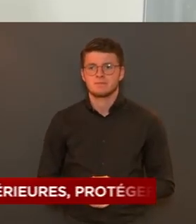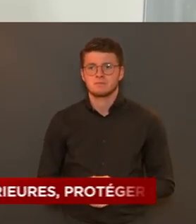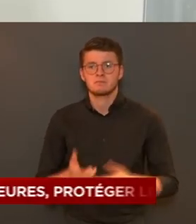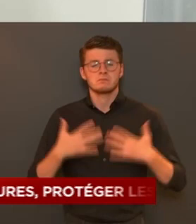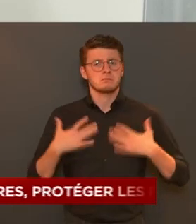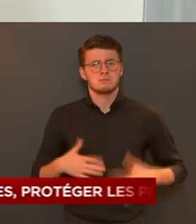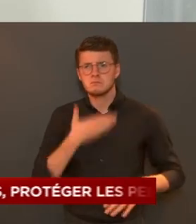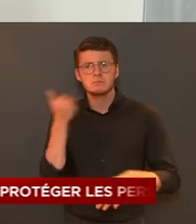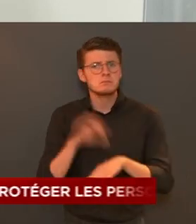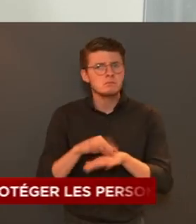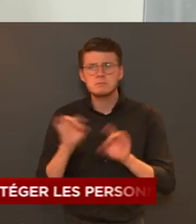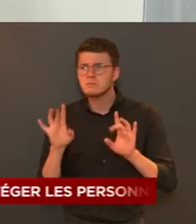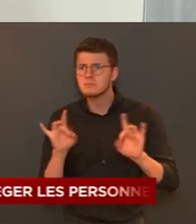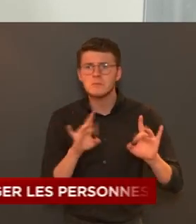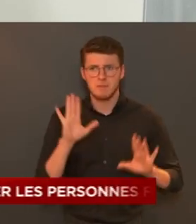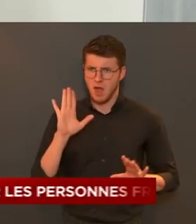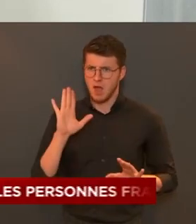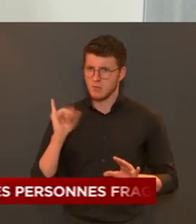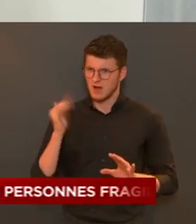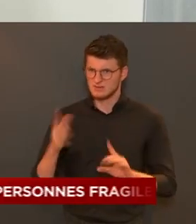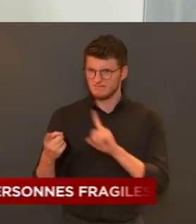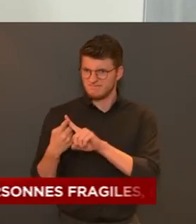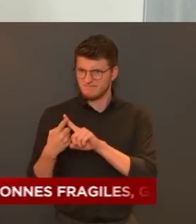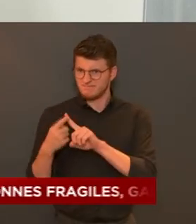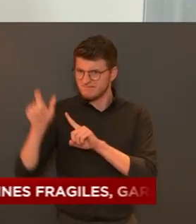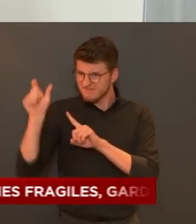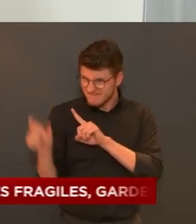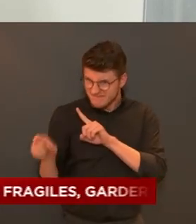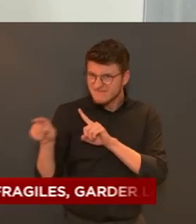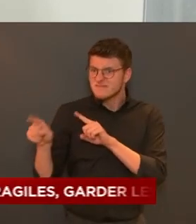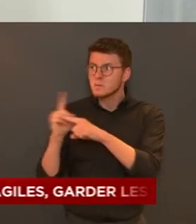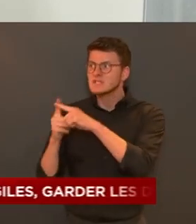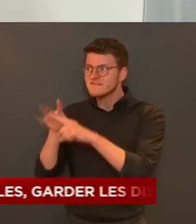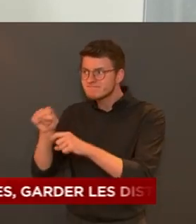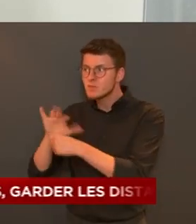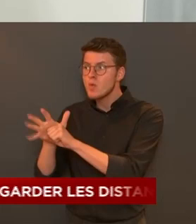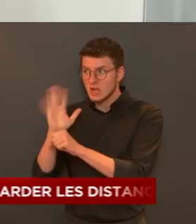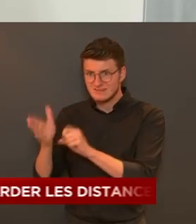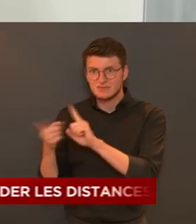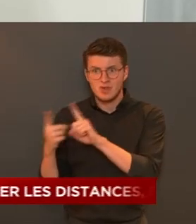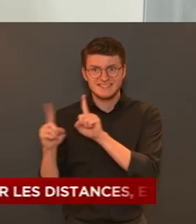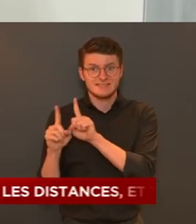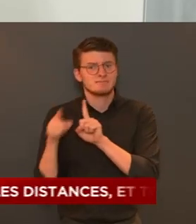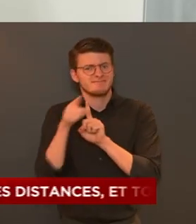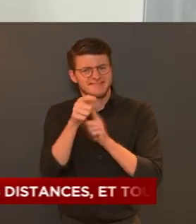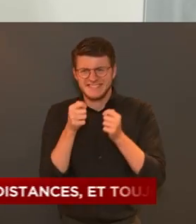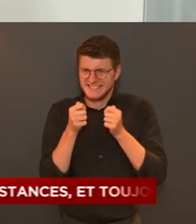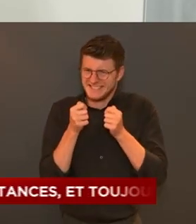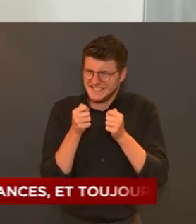Mais imaginez que vous n'ayez aucun symptôme, mais que vous avez quand même eu des contacts rapprochés avec une personne positive. Dans ce